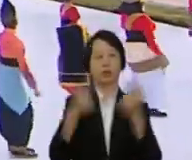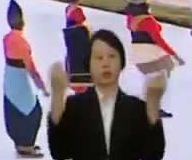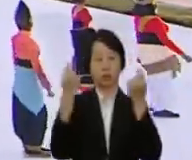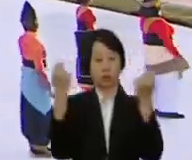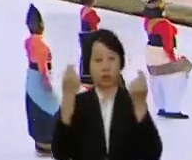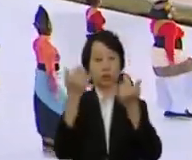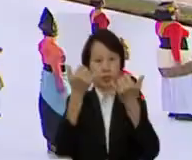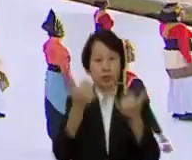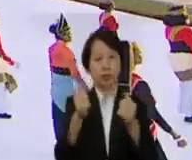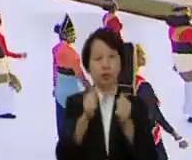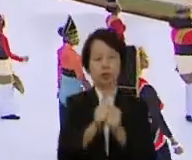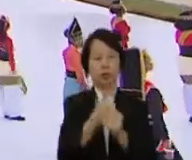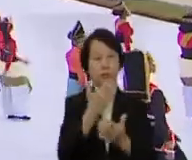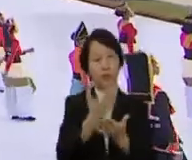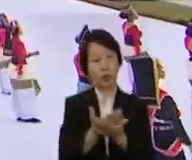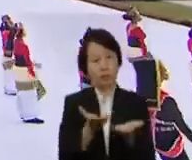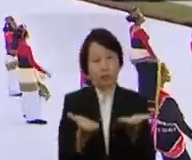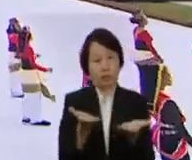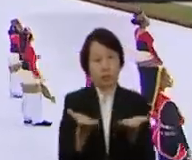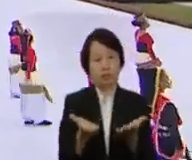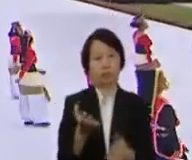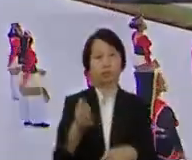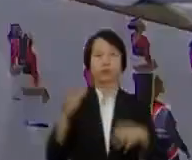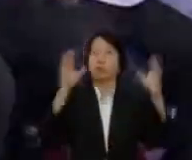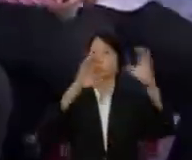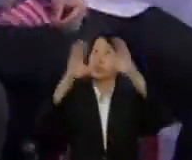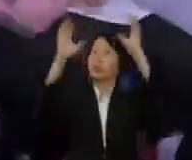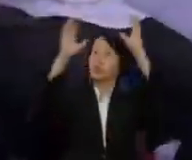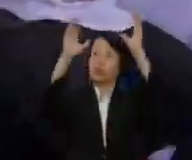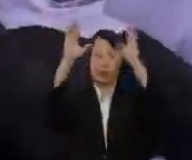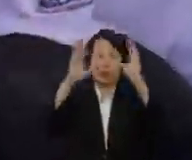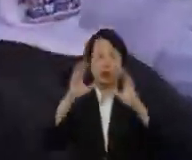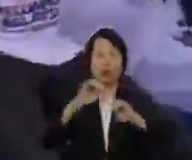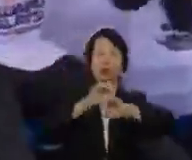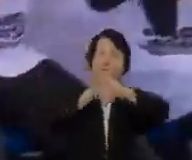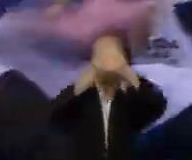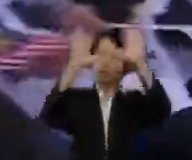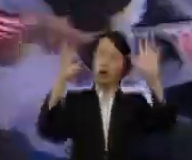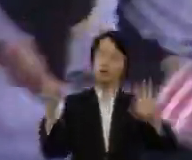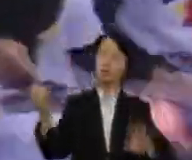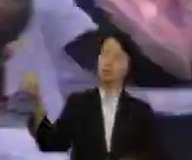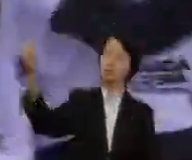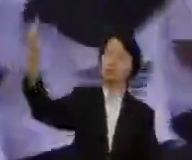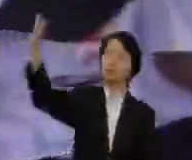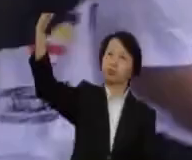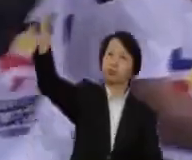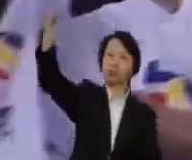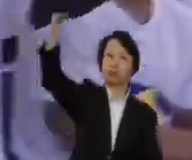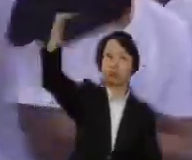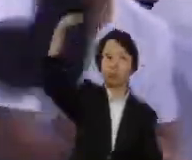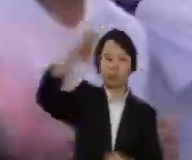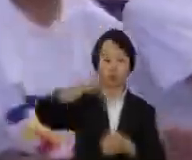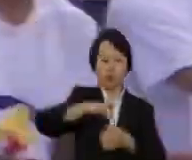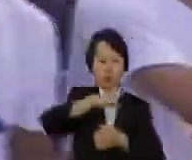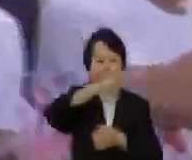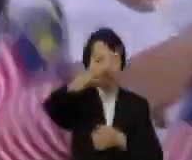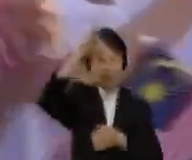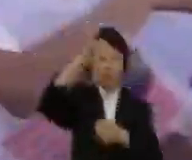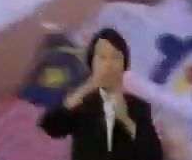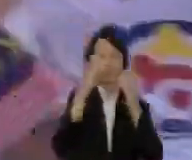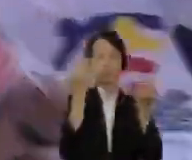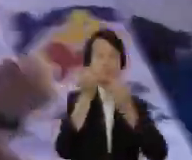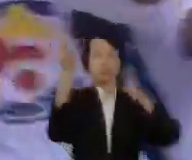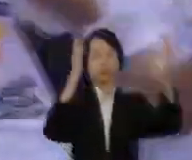pada hari ini dengan sebaik mungkin. Cuaca sangat cerah. Matahari naik terang benderang. Semoga semangat kita sebagai sebuah